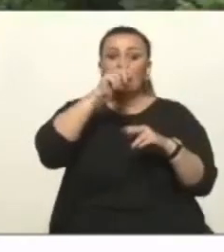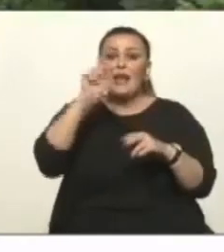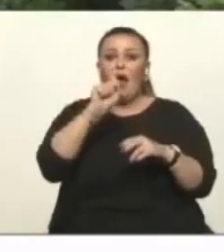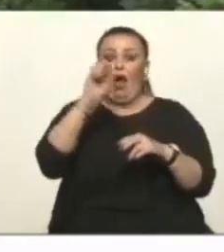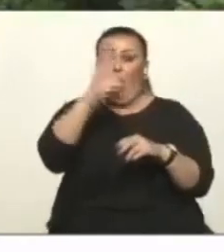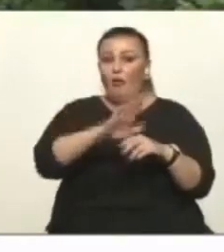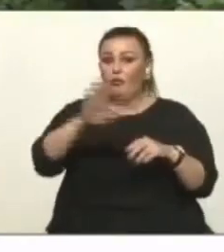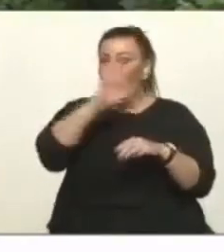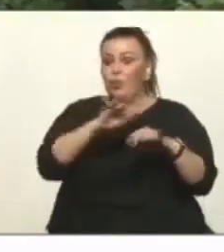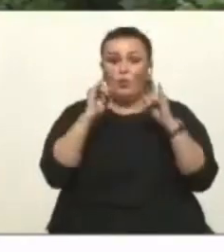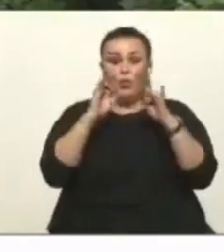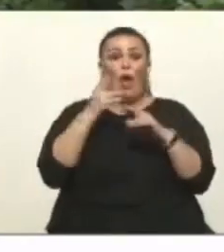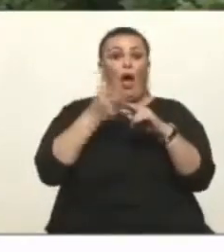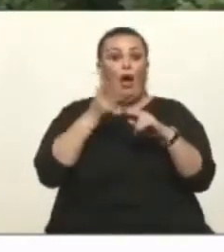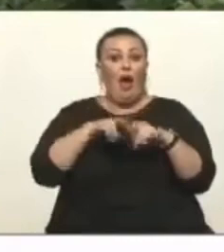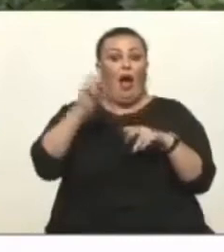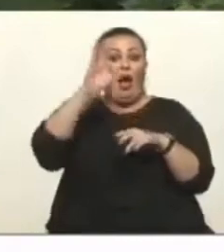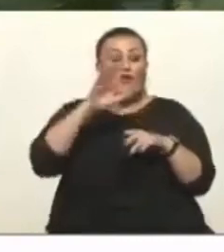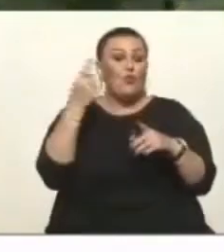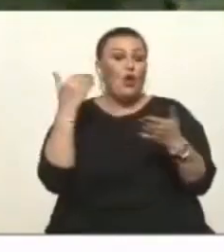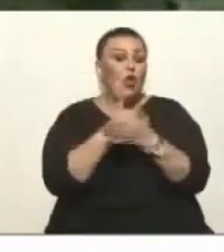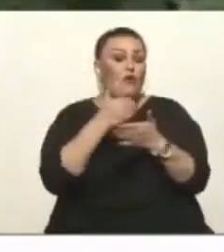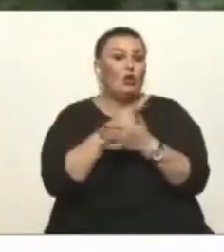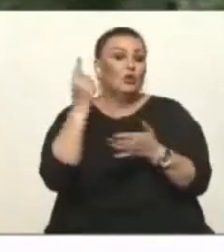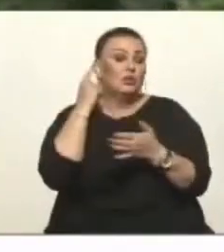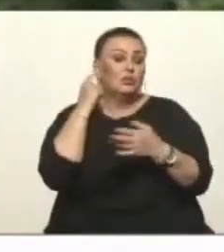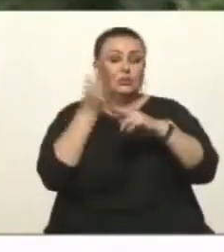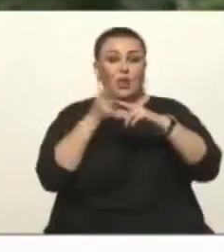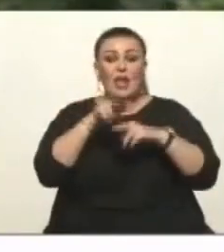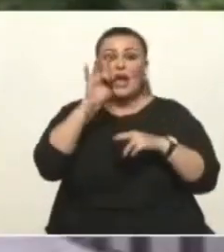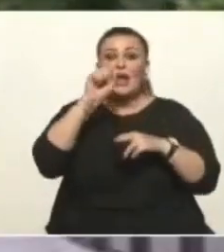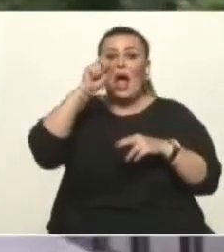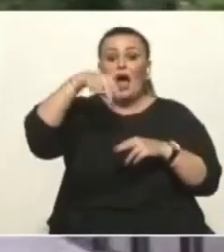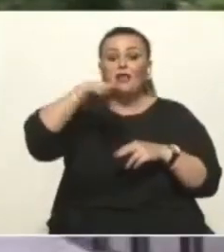olan Avropadan xəbərlər bunlar idi. Siz sərəyala baxmağa davam edin, gözünüz bizdə olsun.